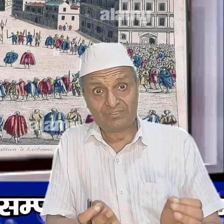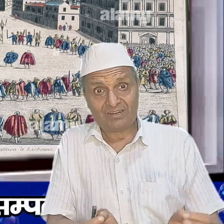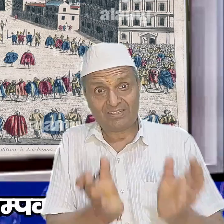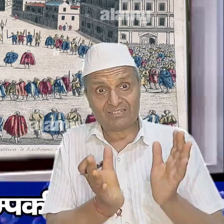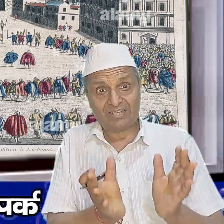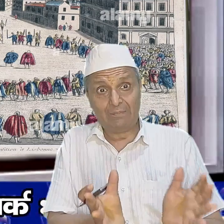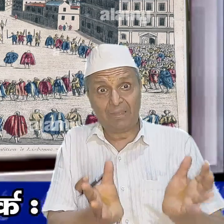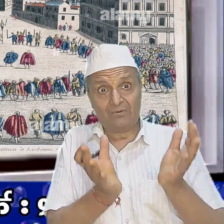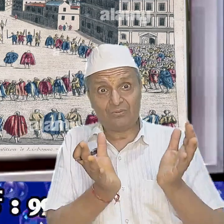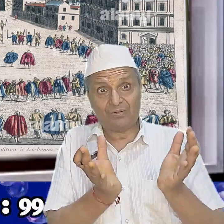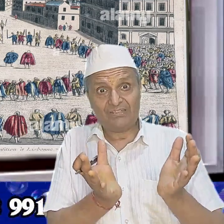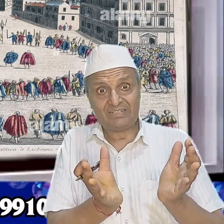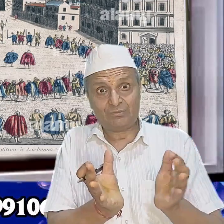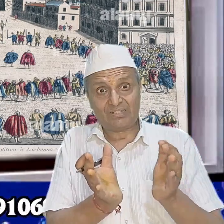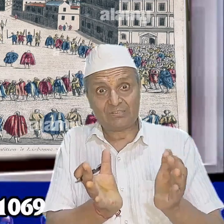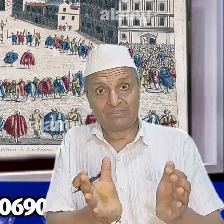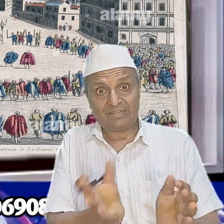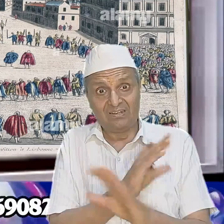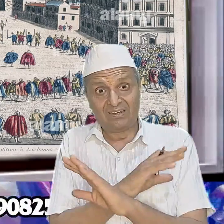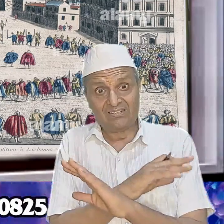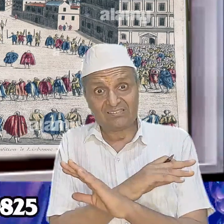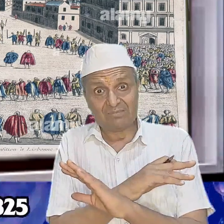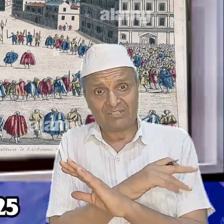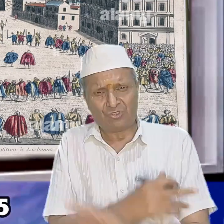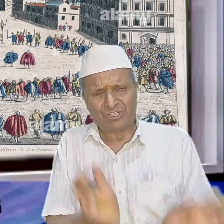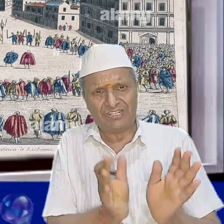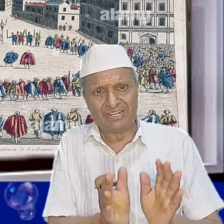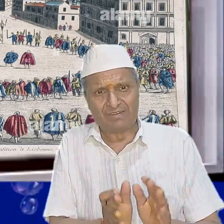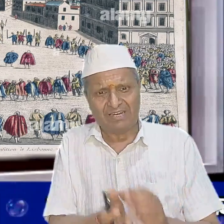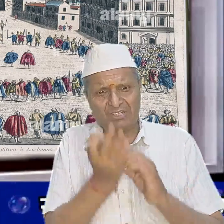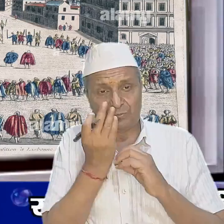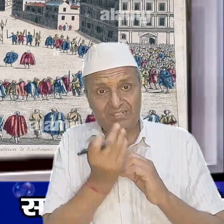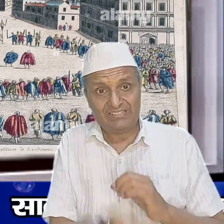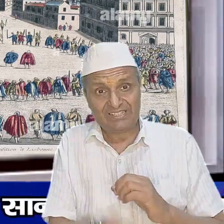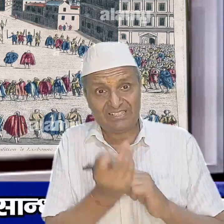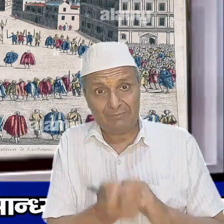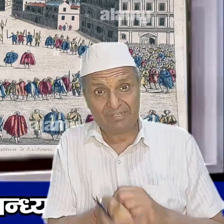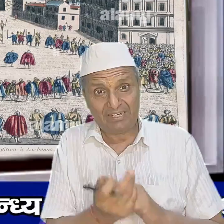जेवियर। और वह दिन था जिस दिन वह चलता है लिस्बन से, वह था